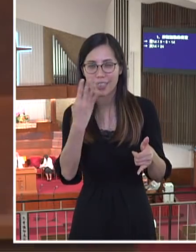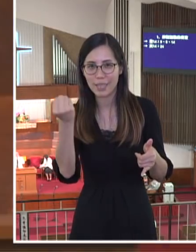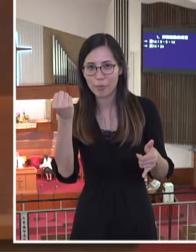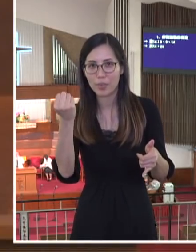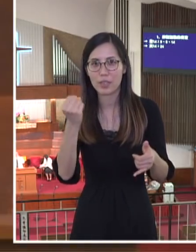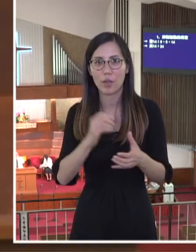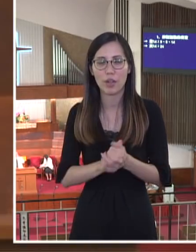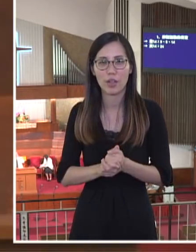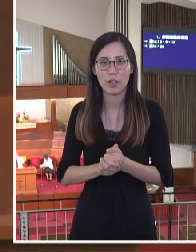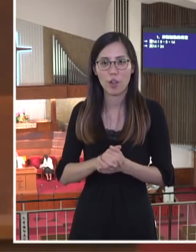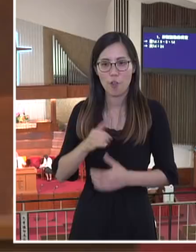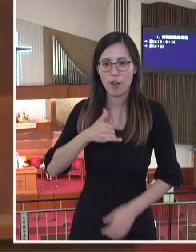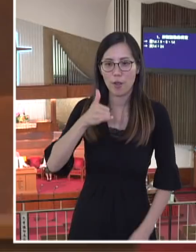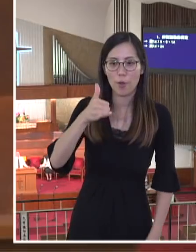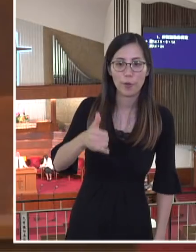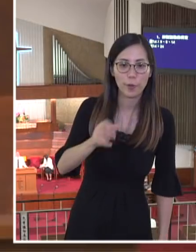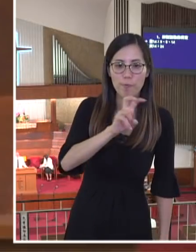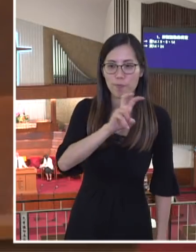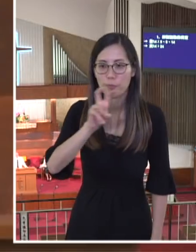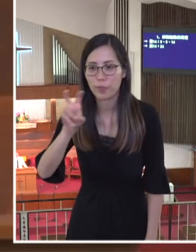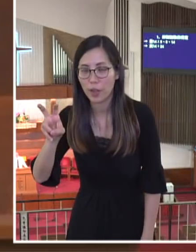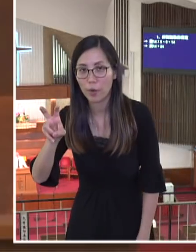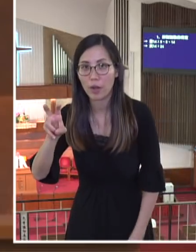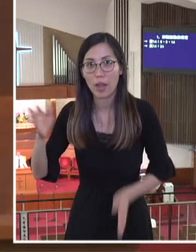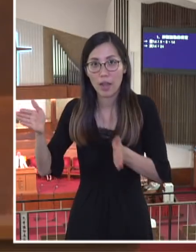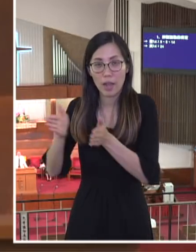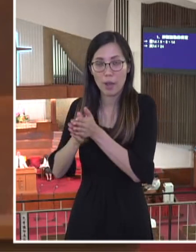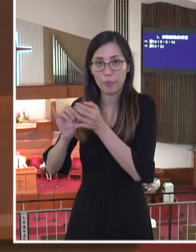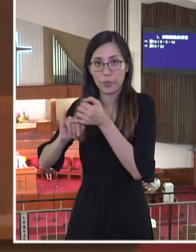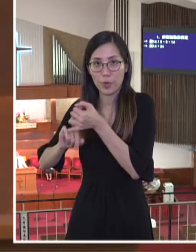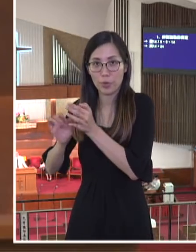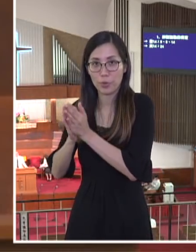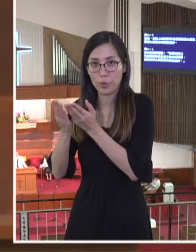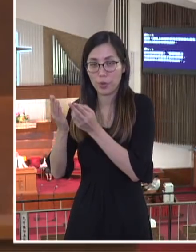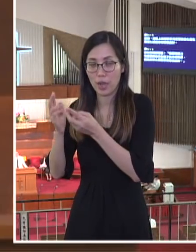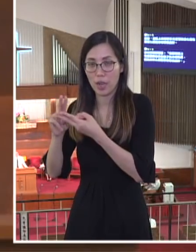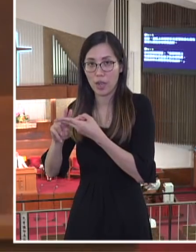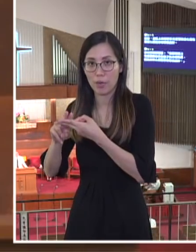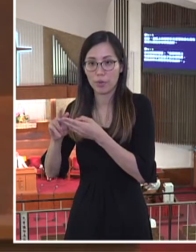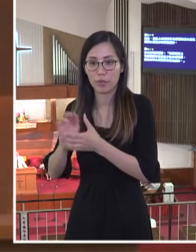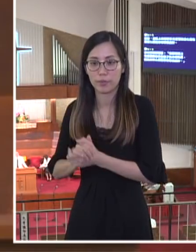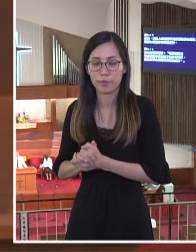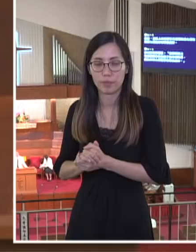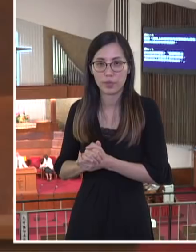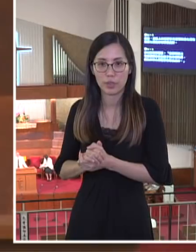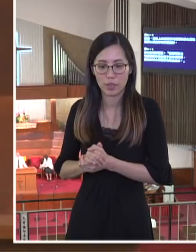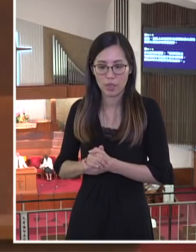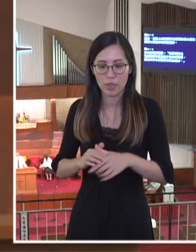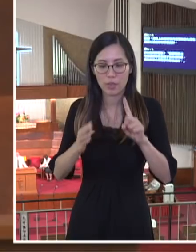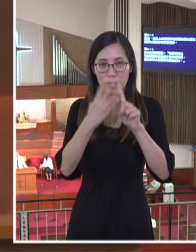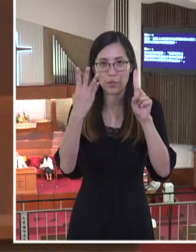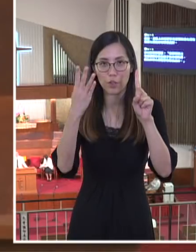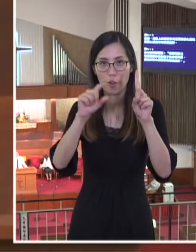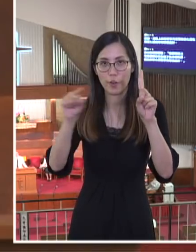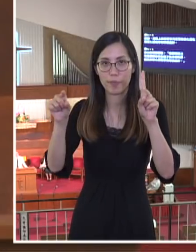成为探子被派出去跟约书亚一起去即探路。14章8节9节我们